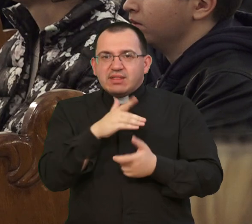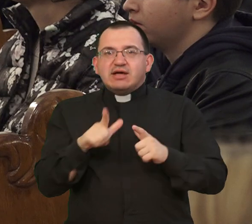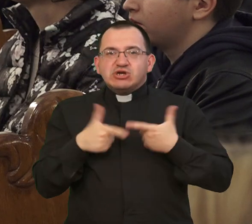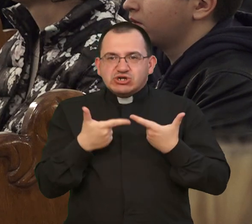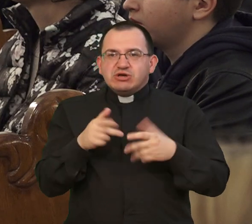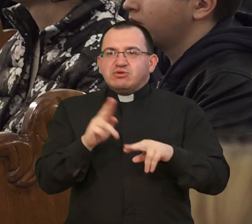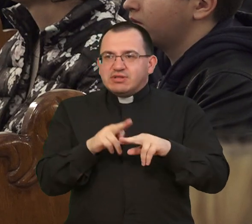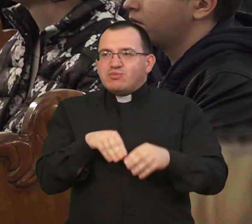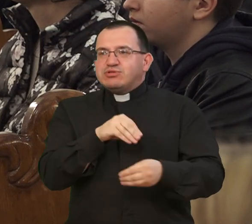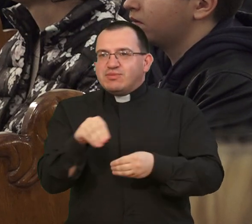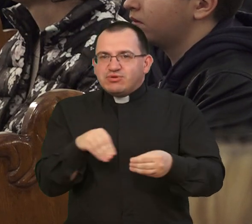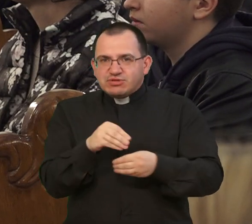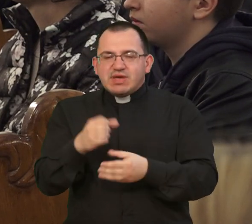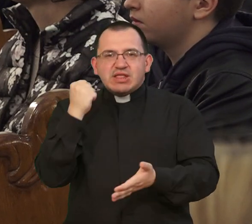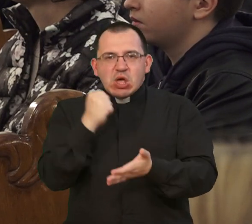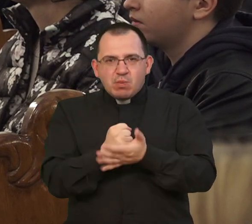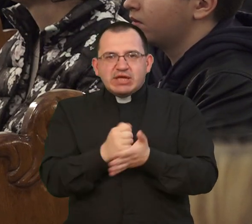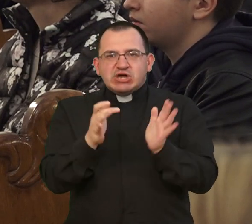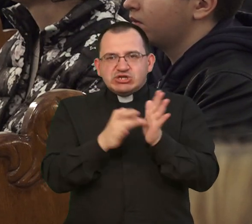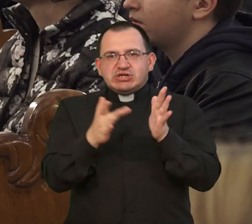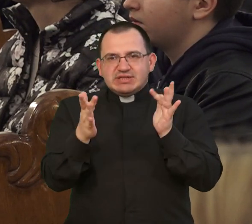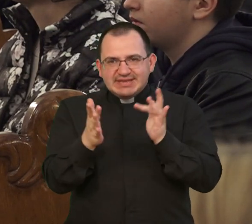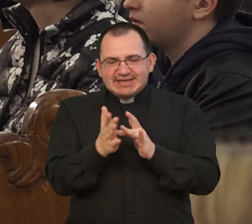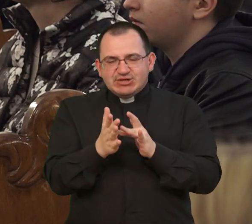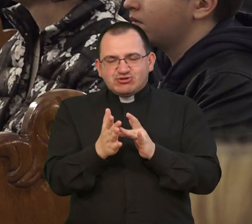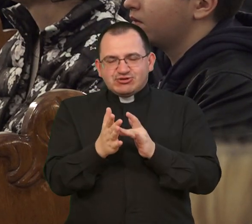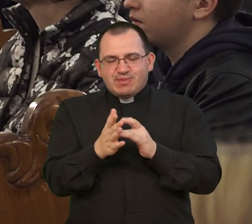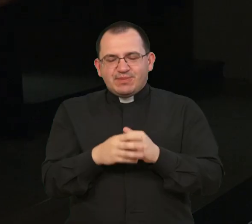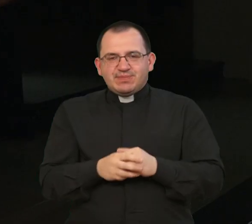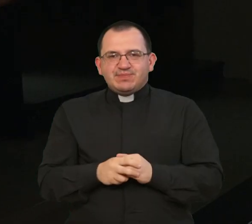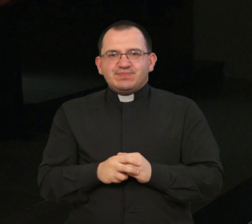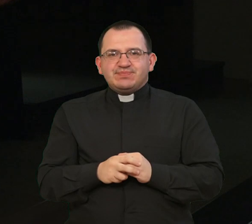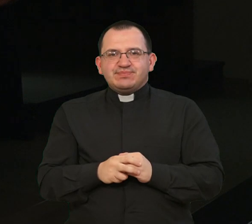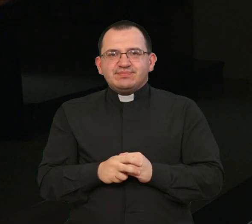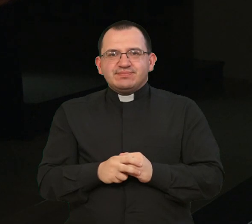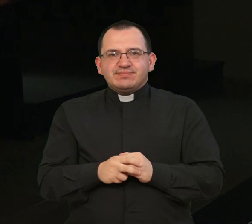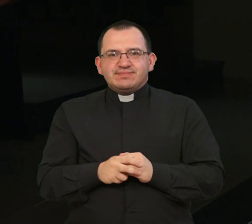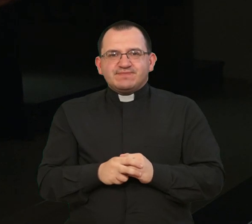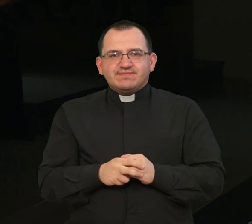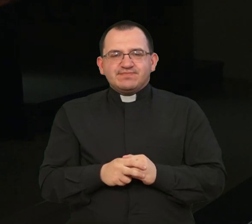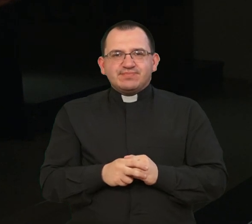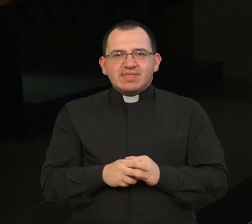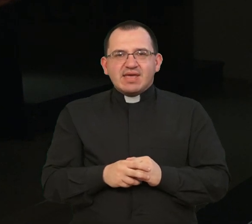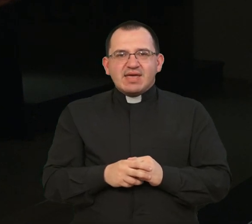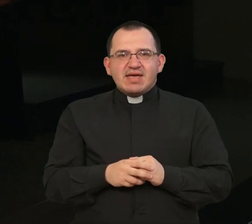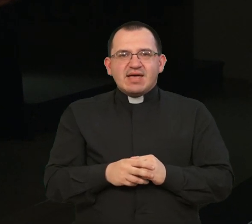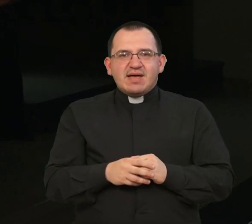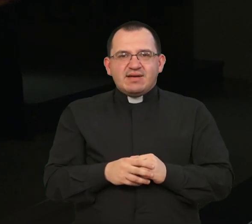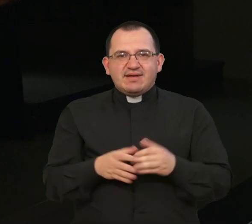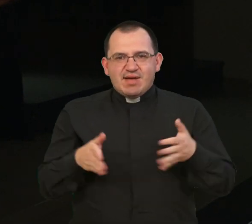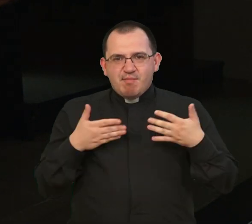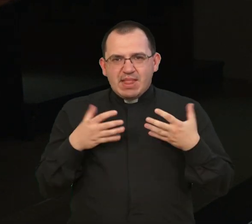biti sveti, opečačeni Isusovim znakom u vječnosti. Biskupijski zbor mladih, praćen